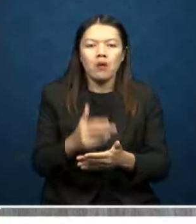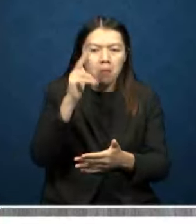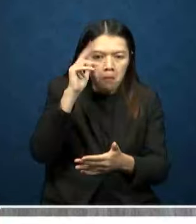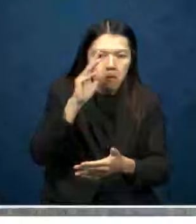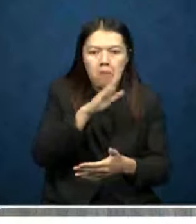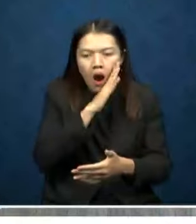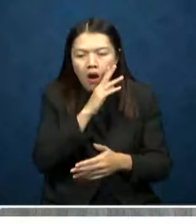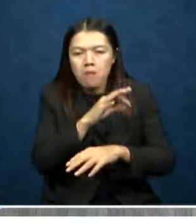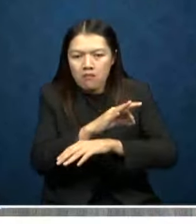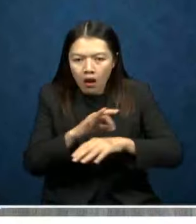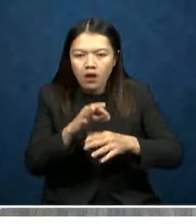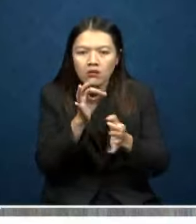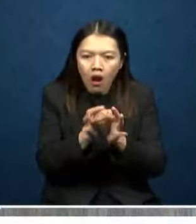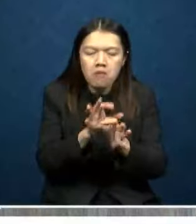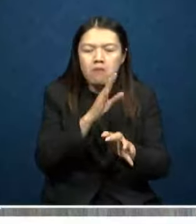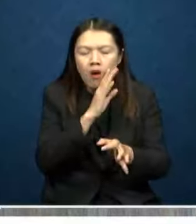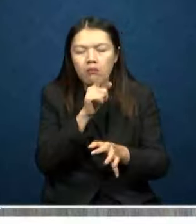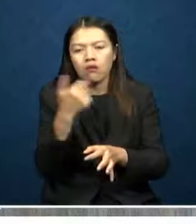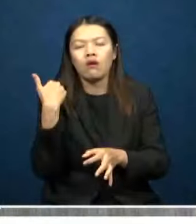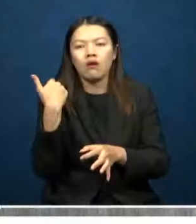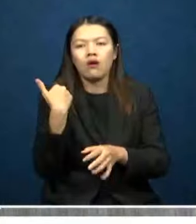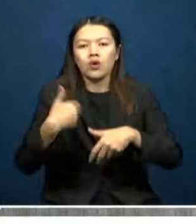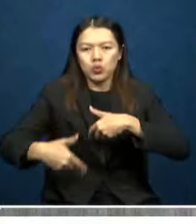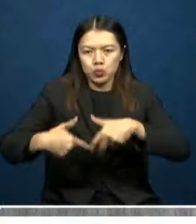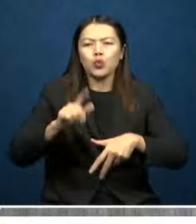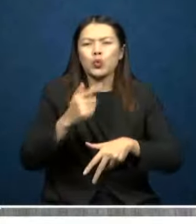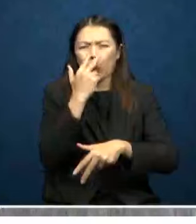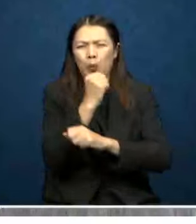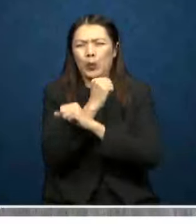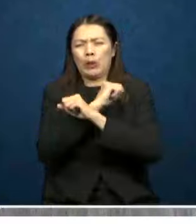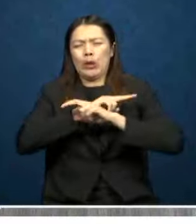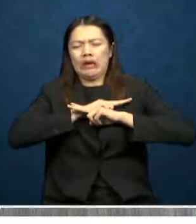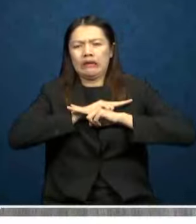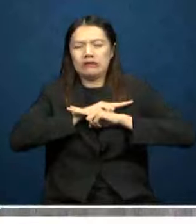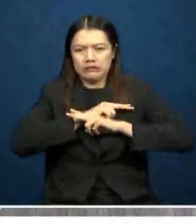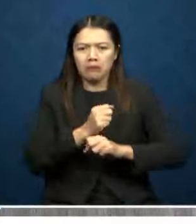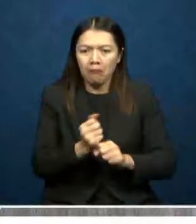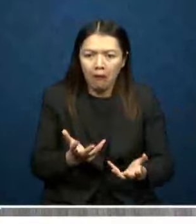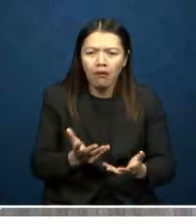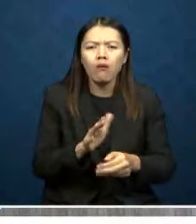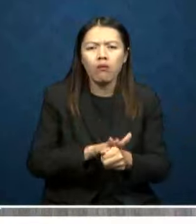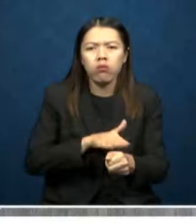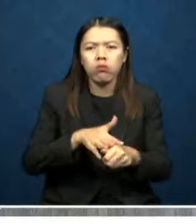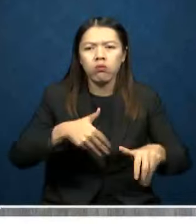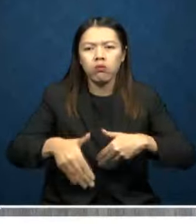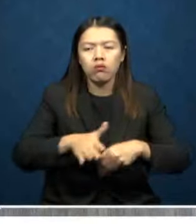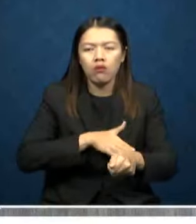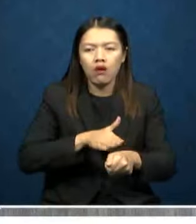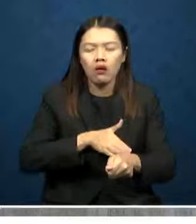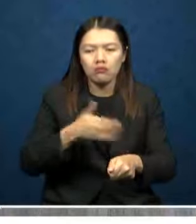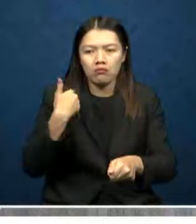บัญชีอะไรก็ตามนะมีทางเดียวก็คือพี่น้องประชาชนต้องป้องกันตัวเองน่าสงสารพี่น้องประชาชนนะ